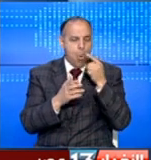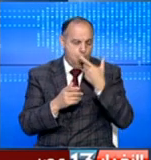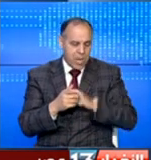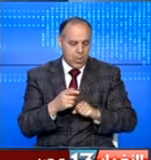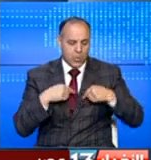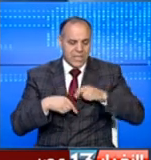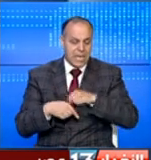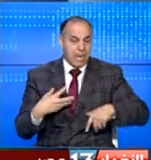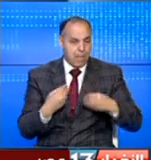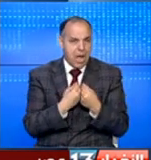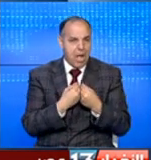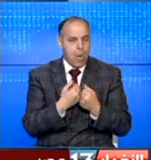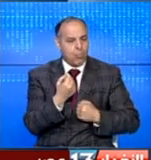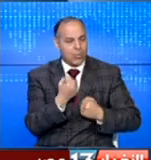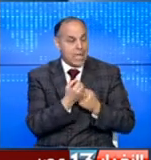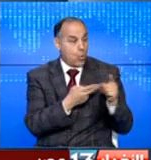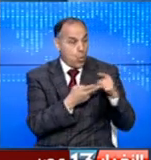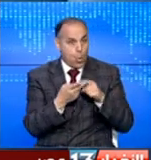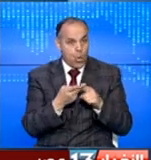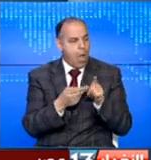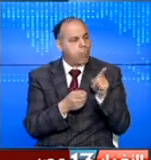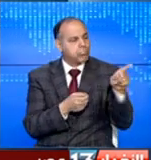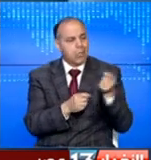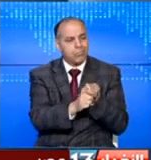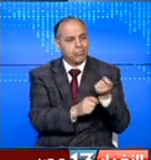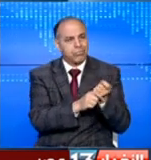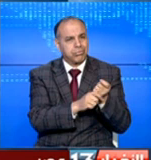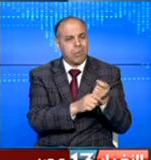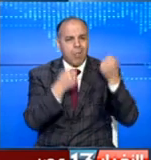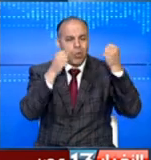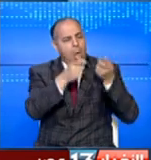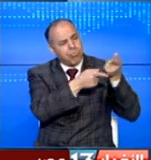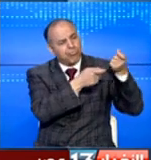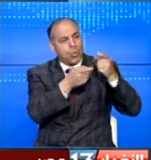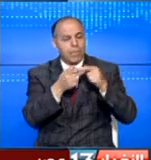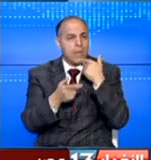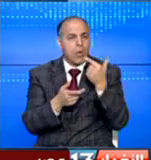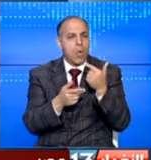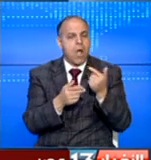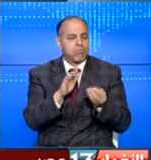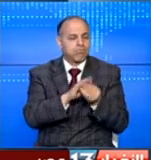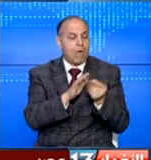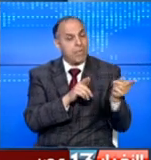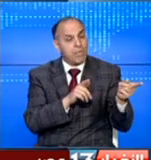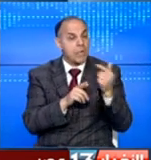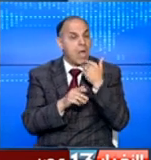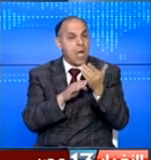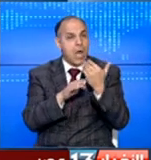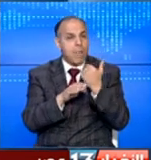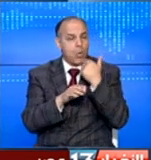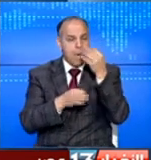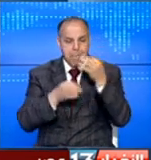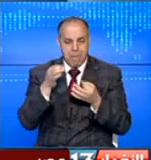ووزير داخليته ومساعديها بتهمة التحريض على قتل المتظاهرين وفساد مالية، قبل أن